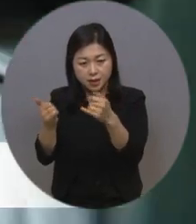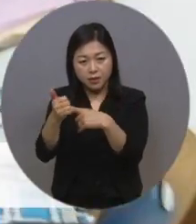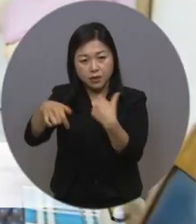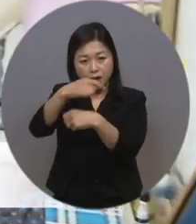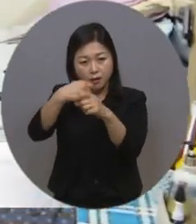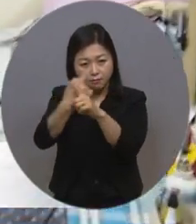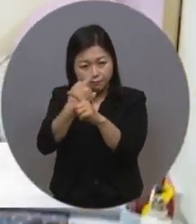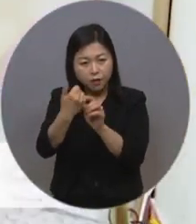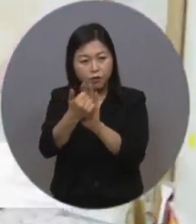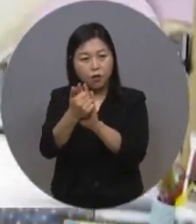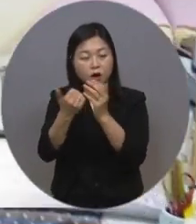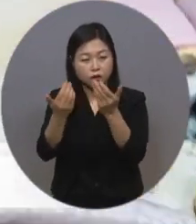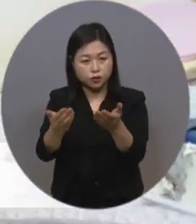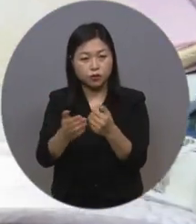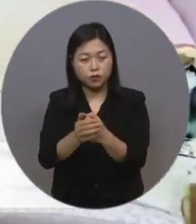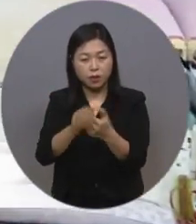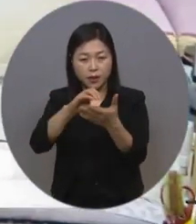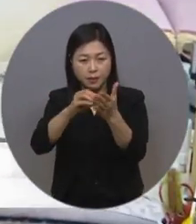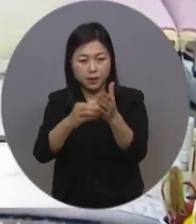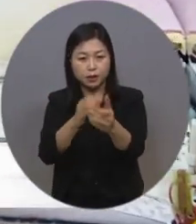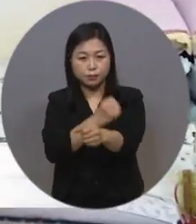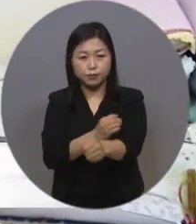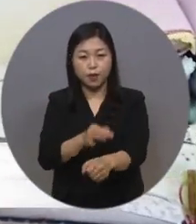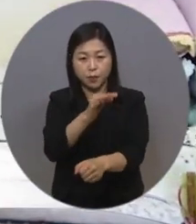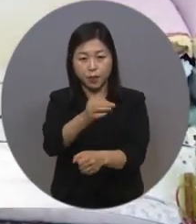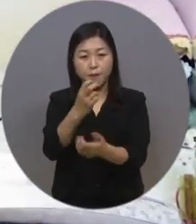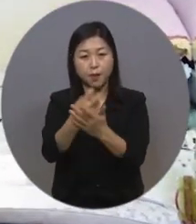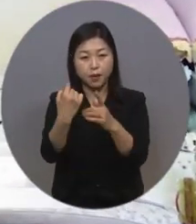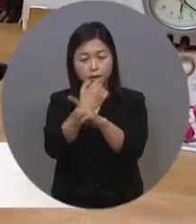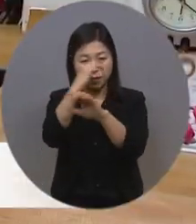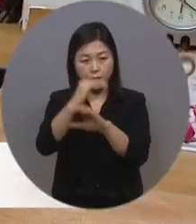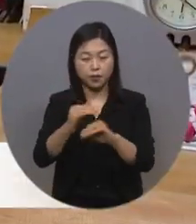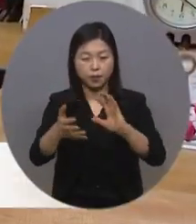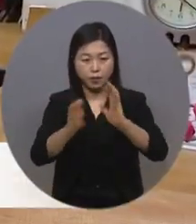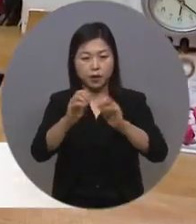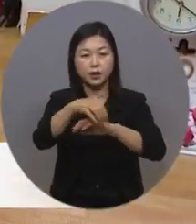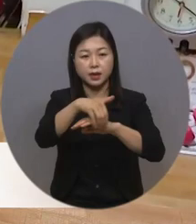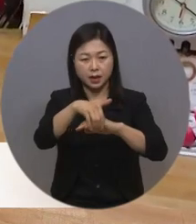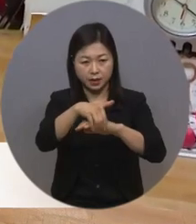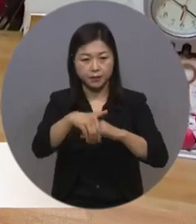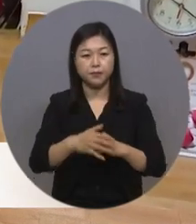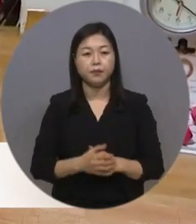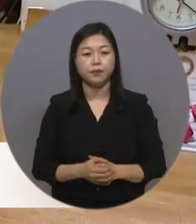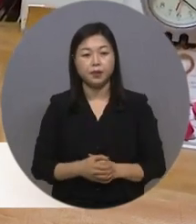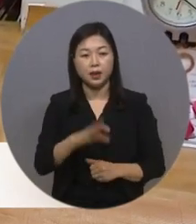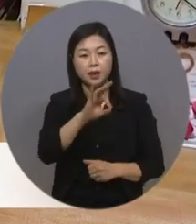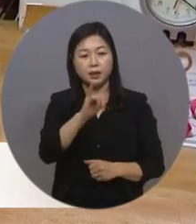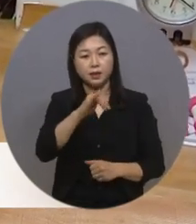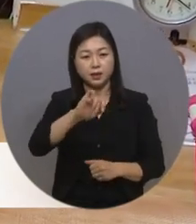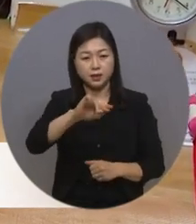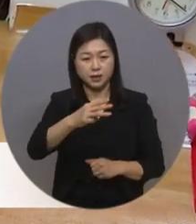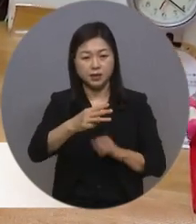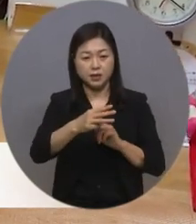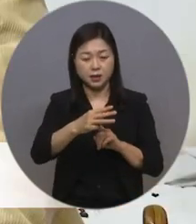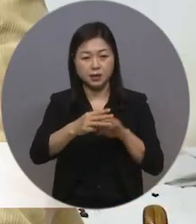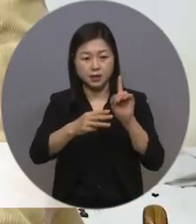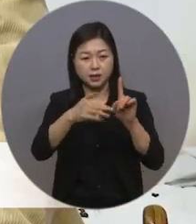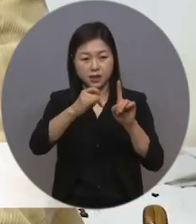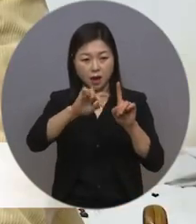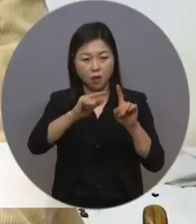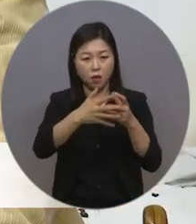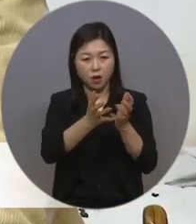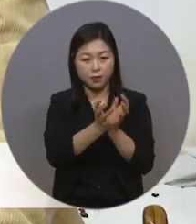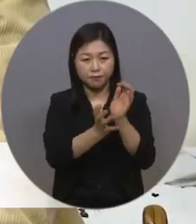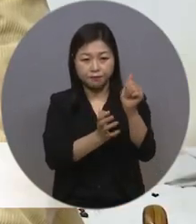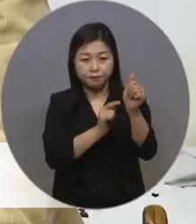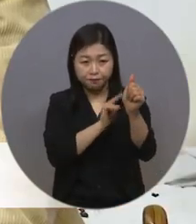처우개선과 적정 인건비, 제도 개선 사항을 논의할 예정입니다. 이기일 제1차관은